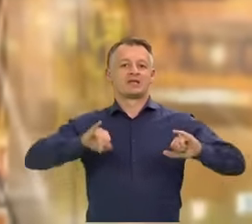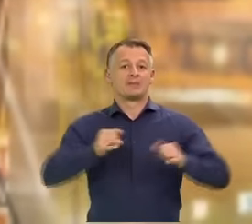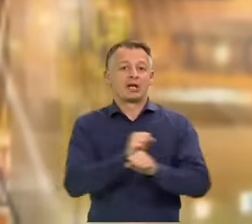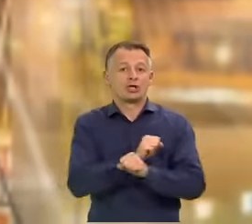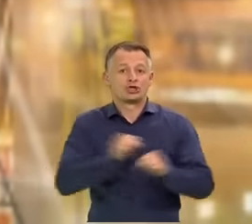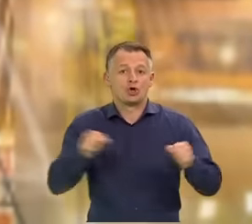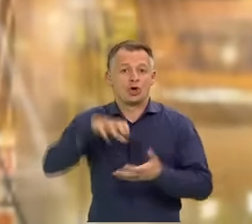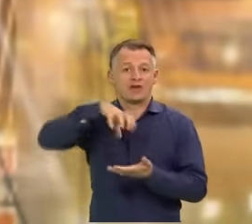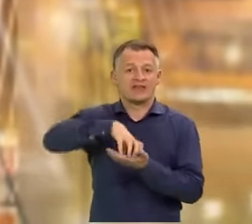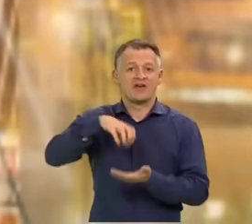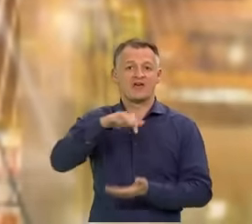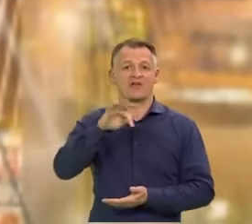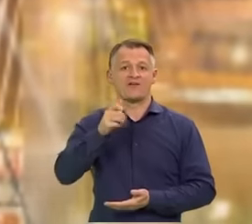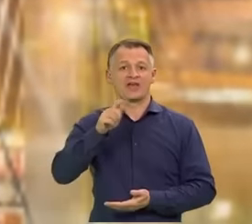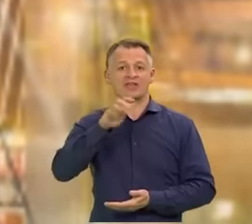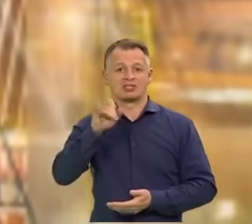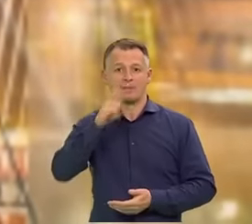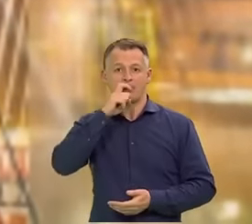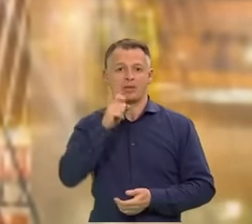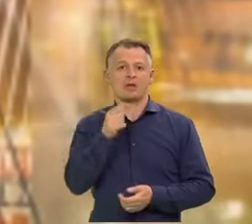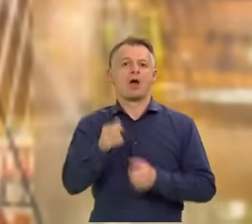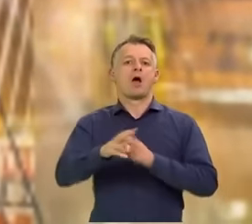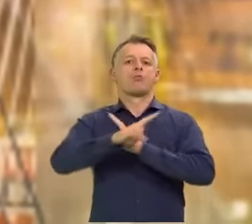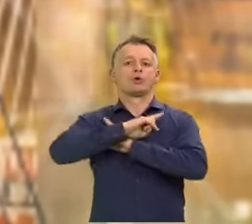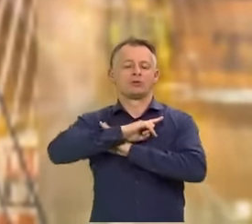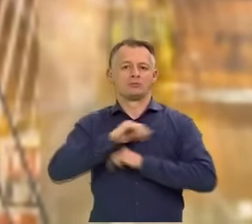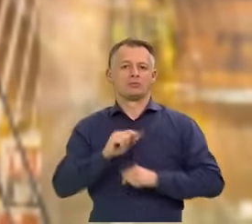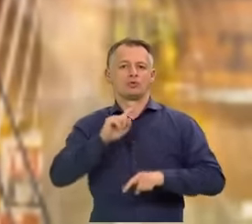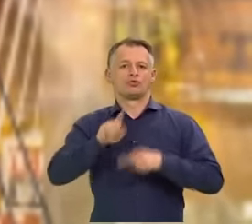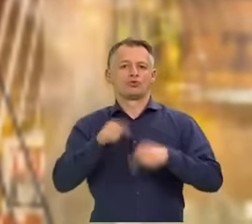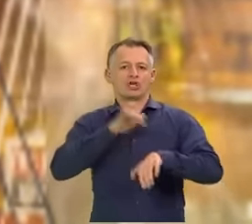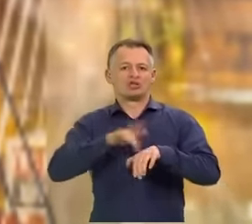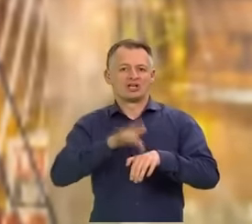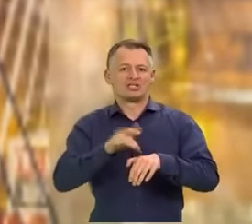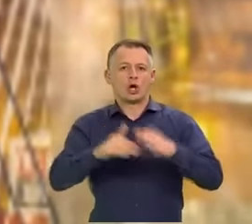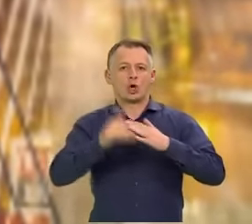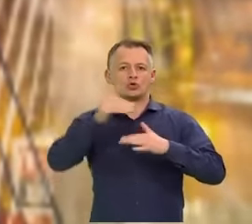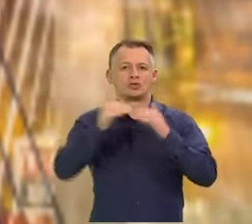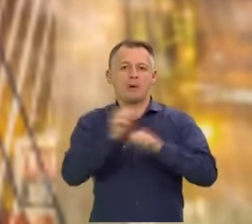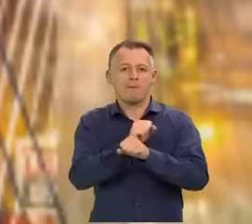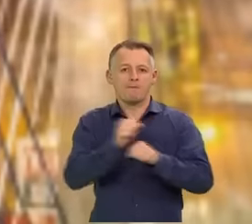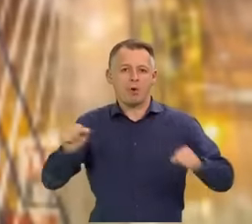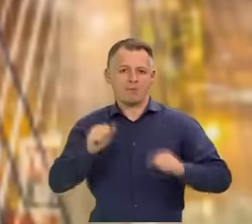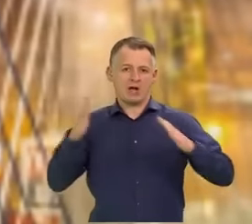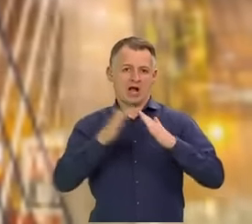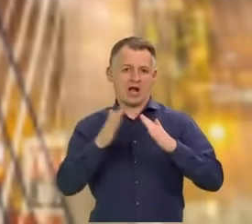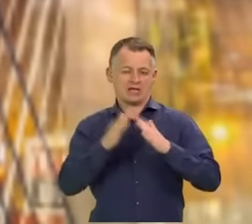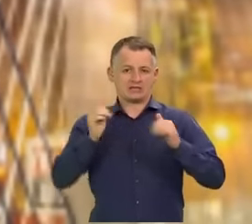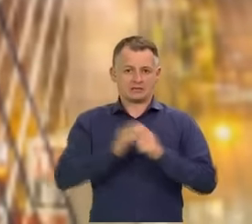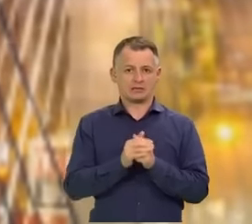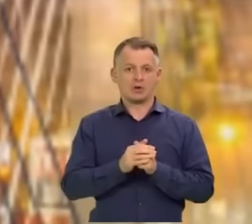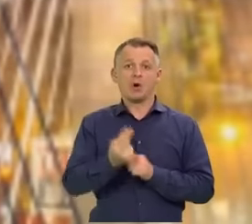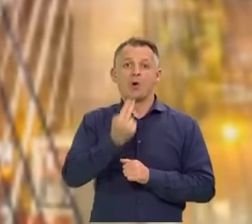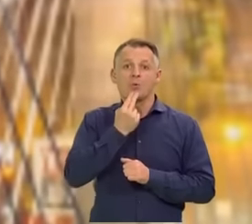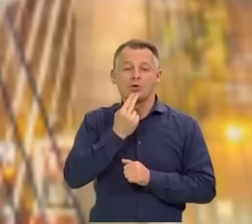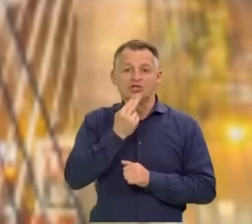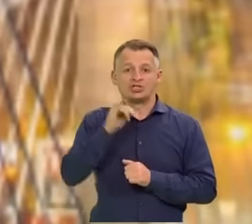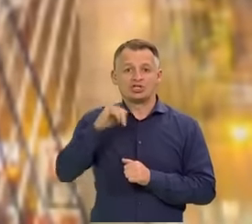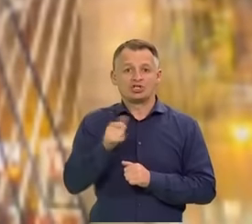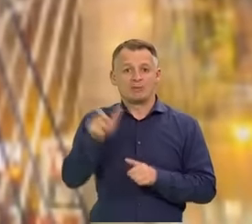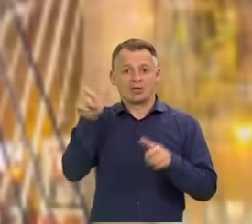Ca șocan la Fetești, un bărbat a murit în timp ce ar fi încercat să construiască o bombă artizanală în casă. Anchetatorii și specialiștii